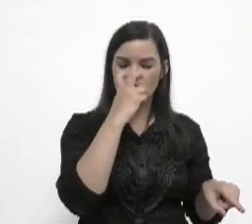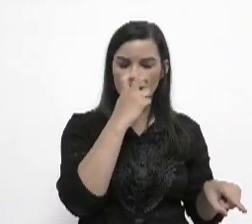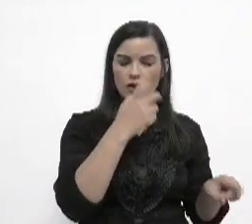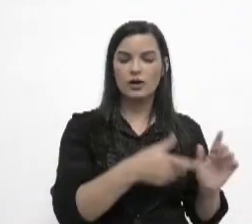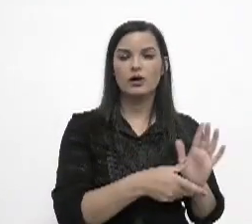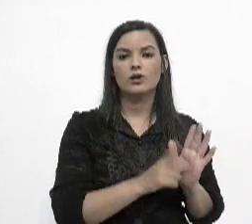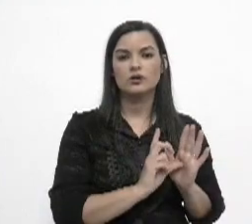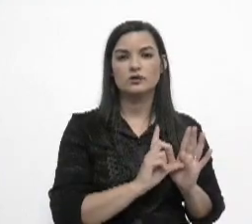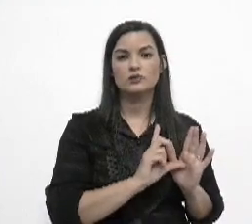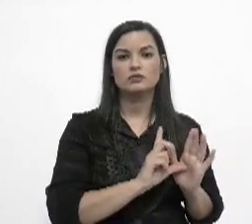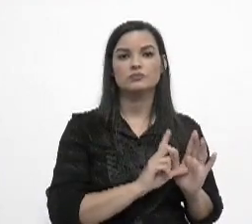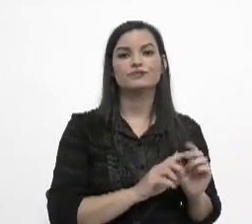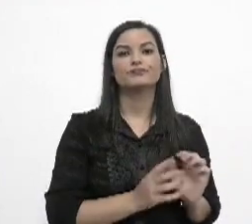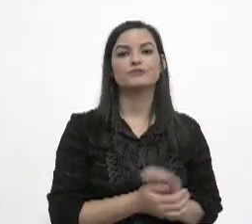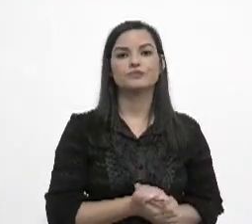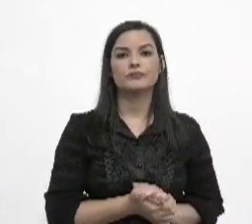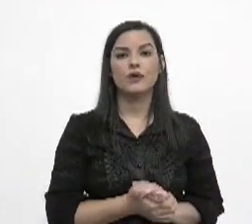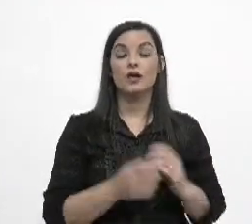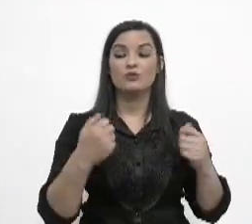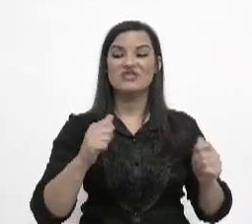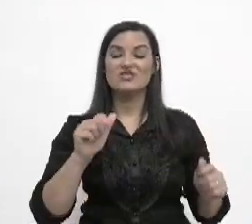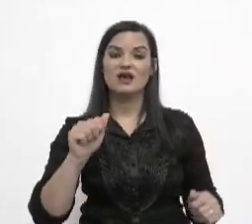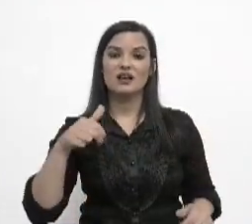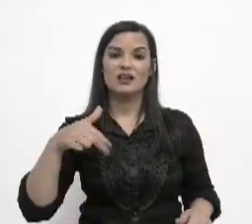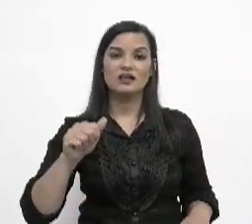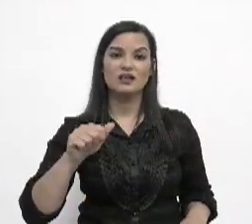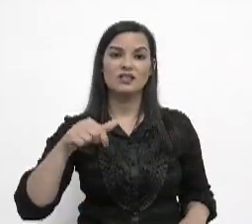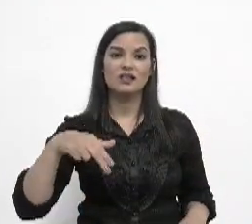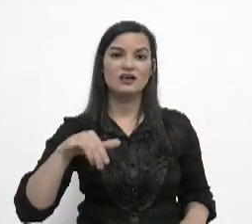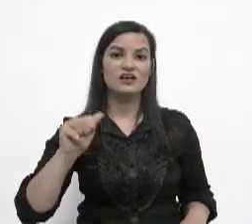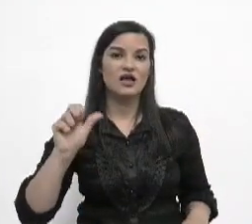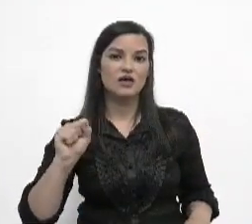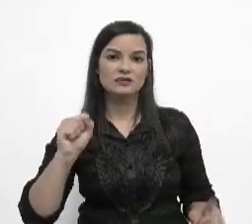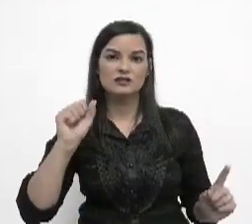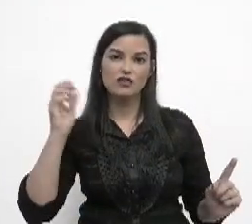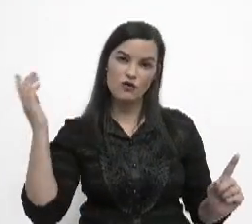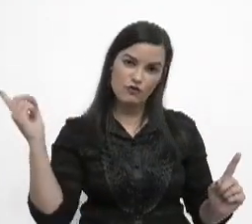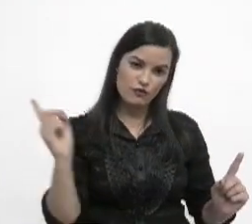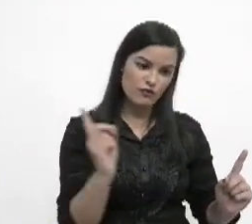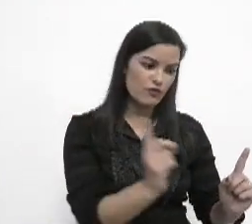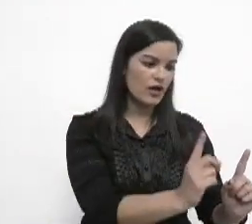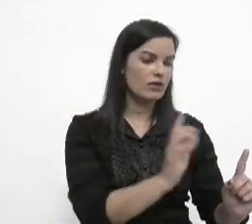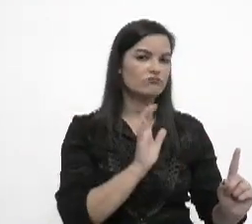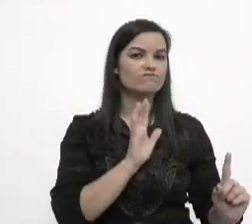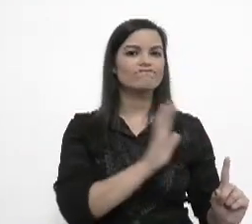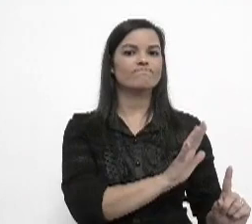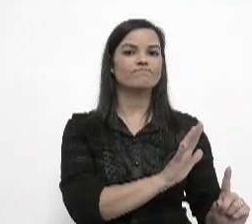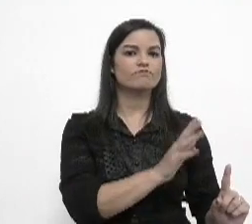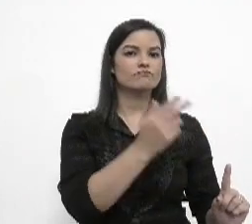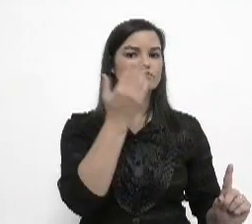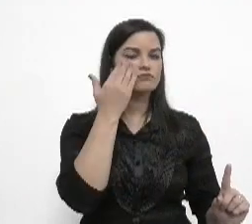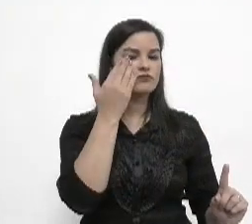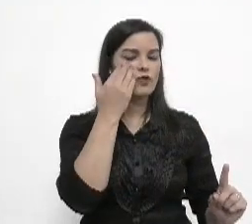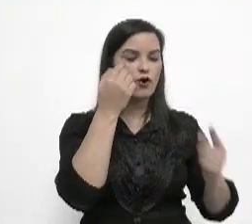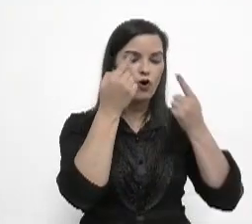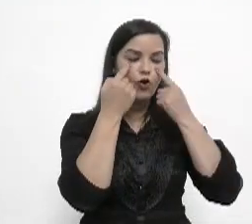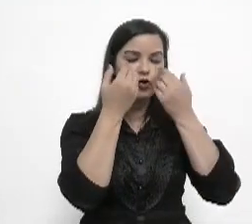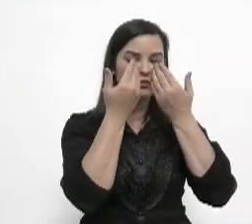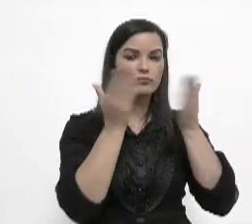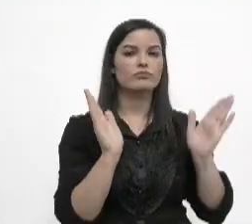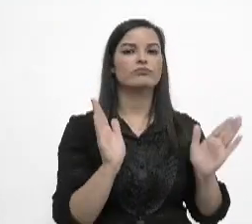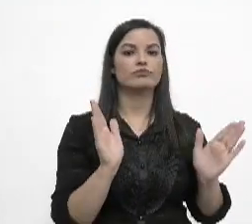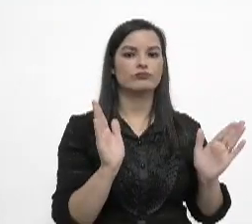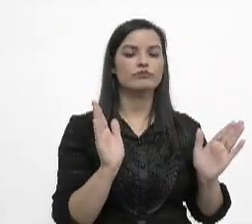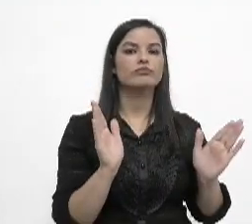seus olhos. 그런데 아나니아가 사울을 안수하는 이 과정에 성경은 아주 중요한 사실 한 가지를 기록하고 있습니다. E aqui, Ananias,